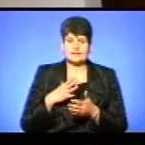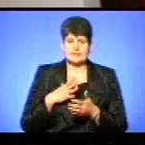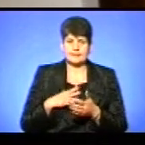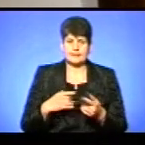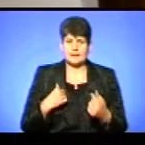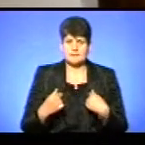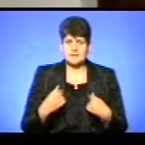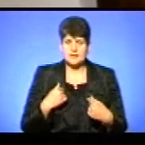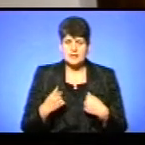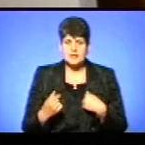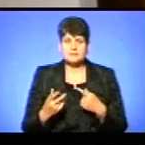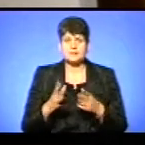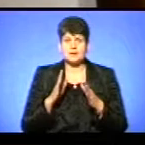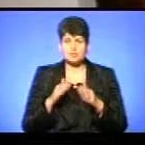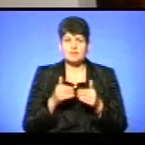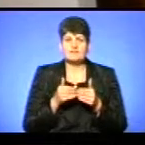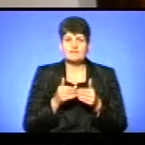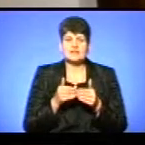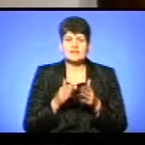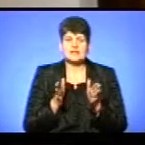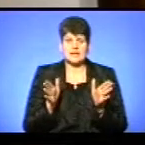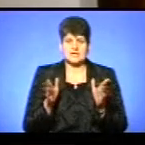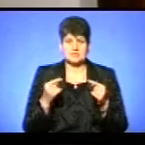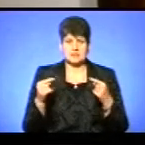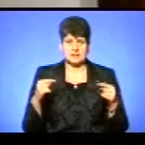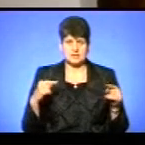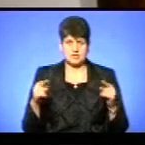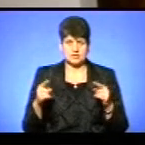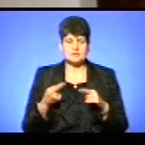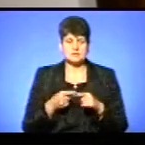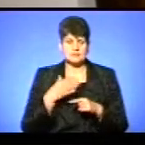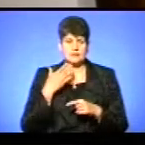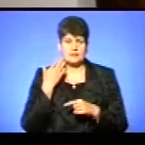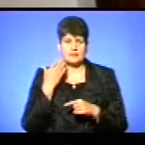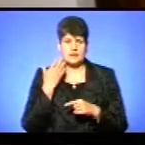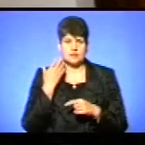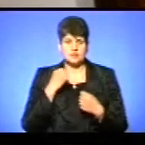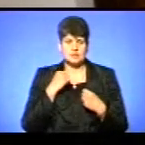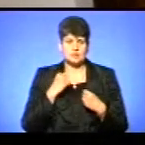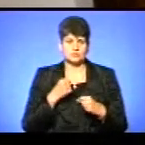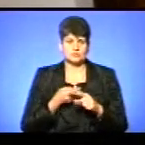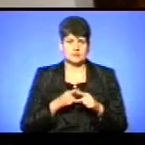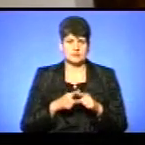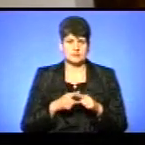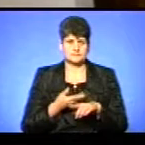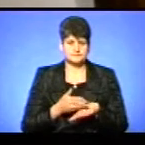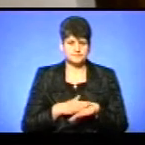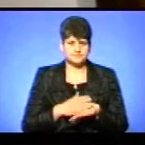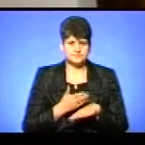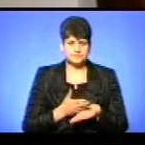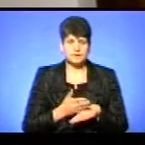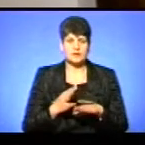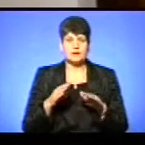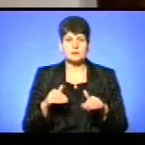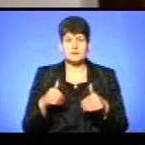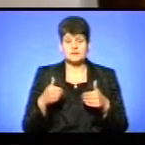пережиття. І ви знаєте, як людям відкриється перед іншими, є легше нести той тягар. Та ще ми навіть дали